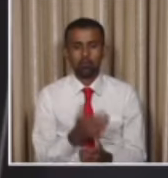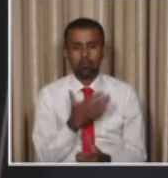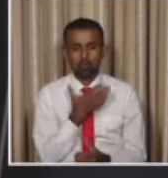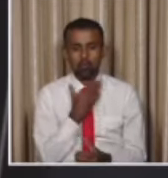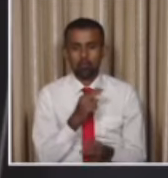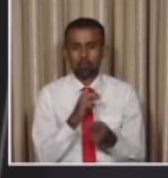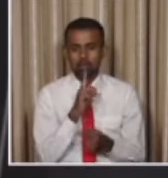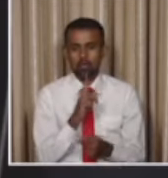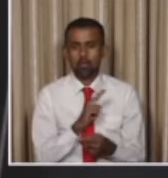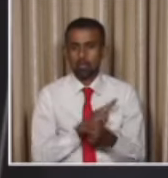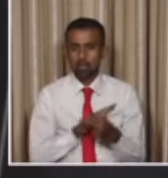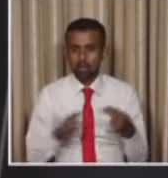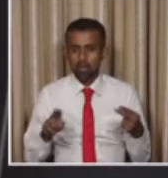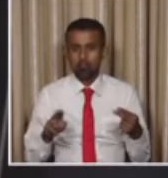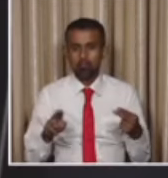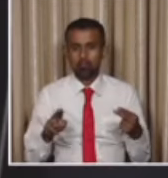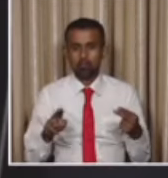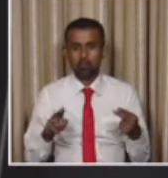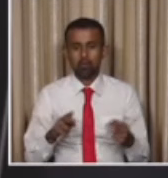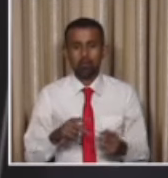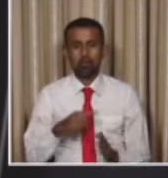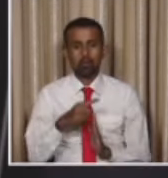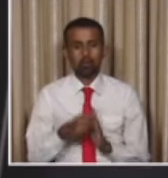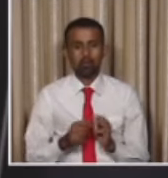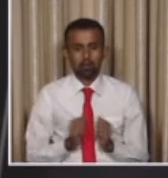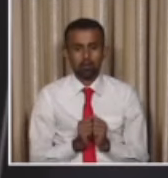උත්තරයක් දුන්නා ගරු ඇමෙතුමා. අදිට රටක් ආණ්ඩු කරන්න බෑ.